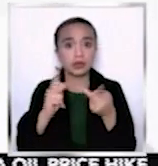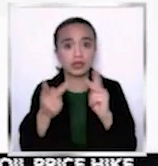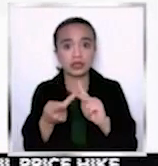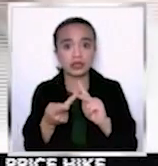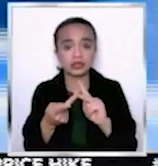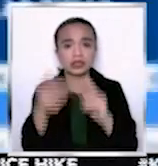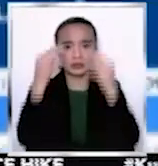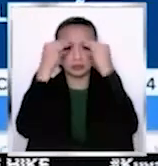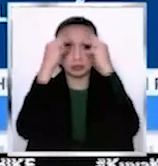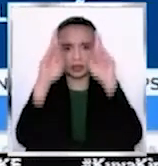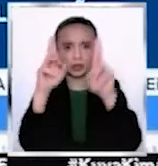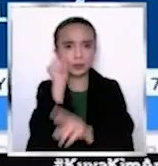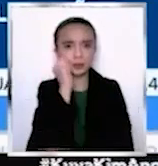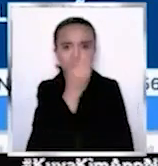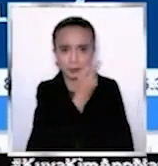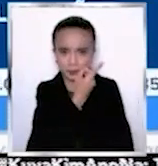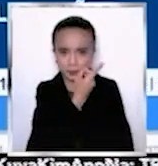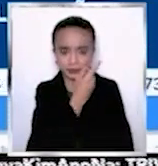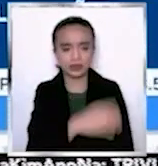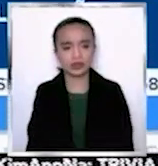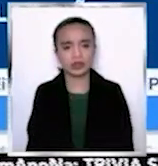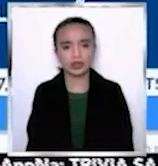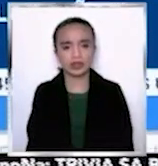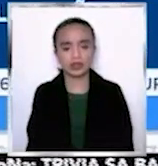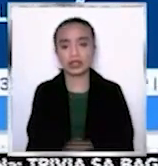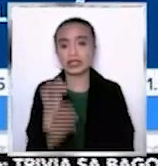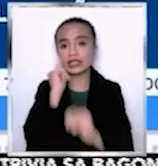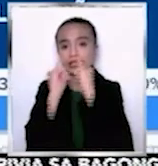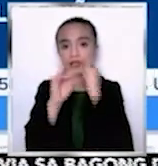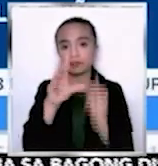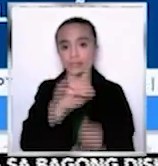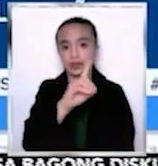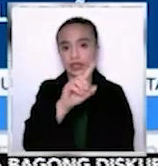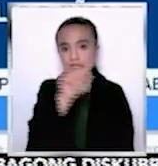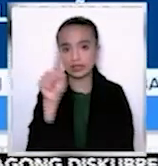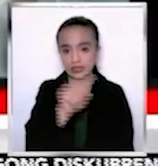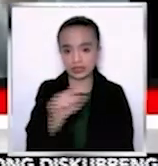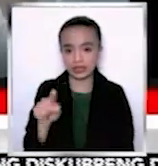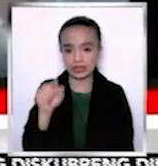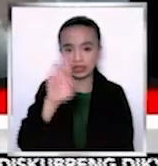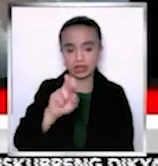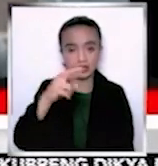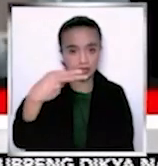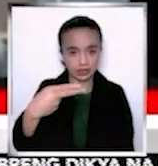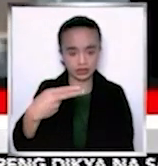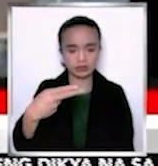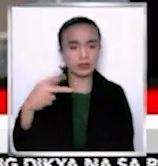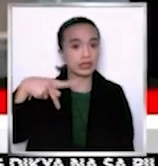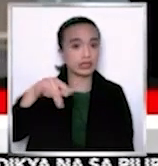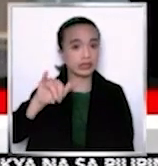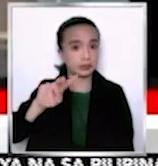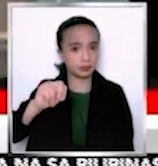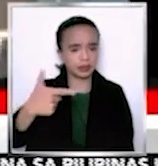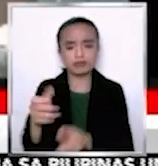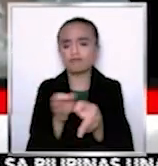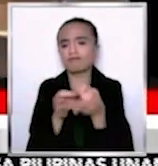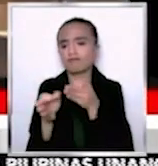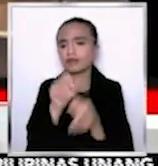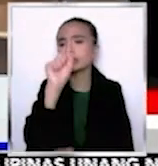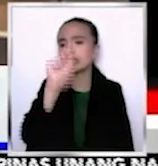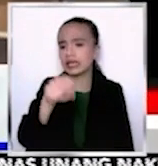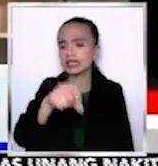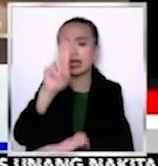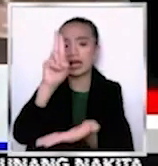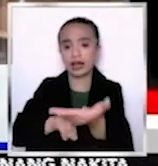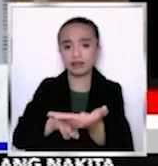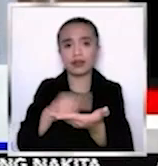Sara Duterte. Sa panayam sa DZRH ngayong araw, ipinaliwanag ni Lacson na bagamat pinirmahan niya ang draft report sa